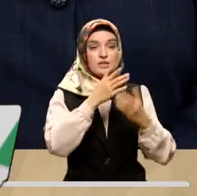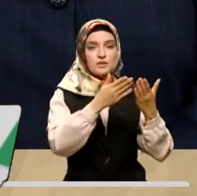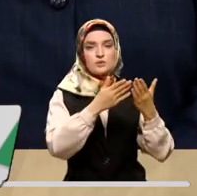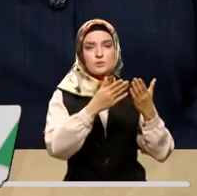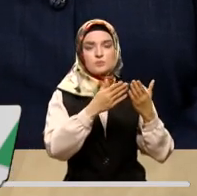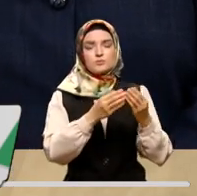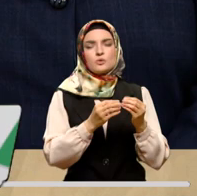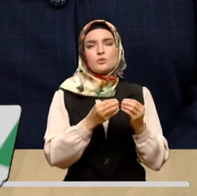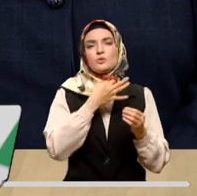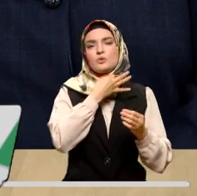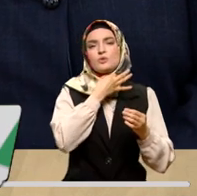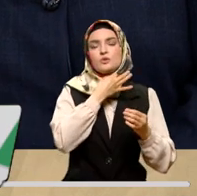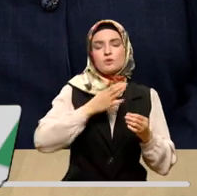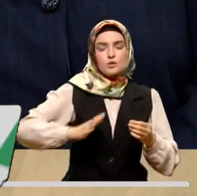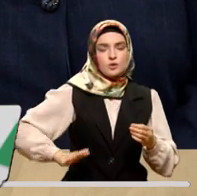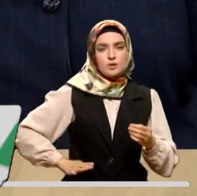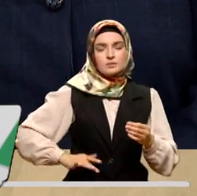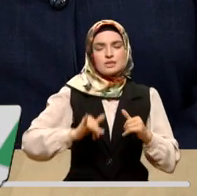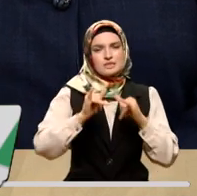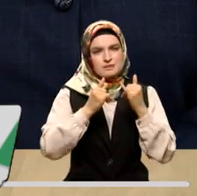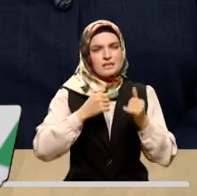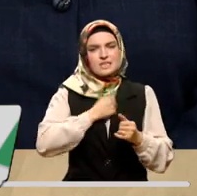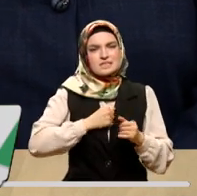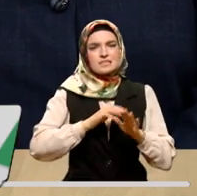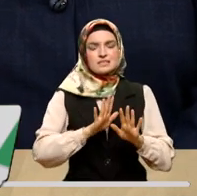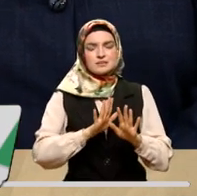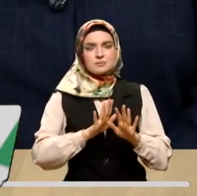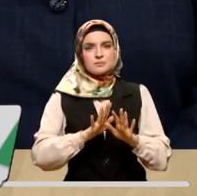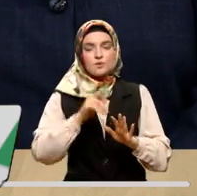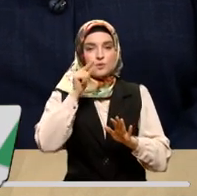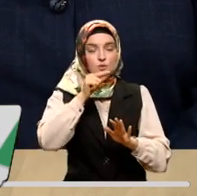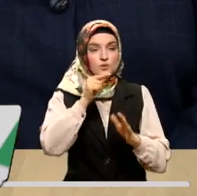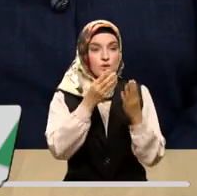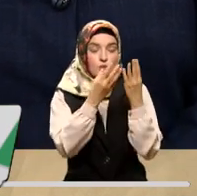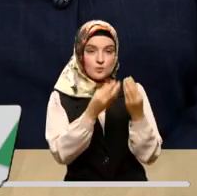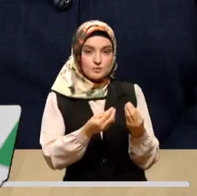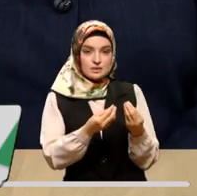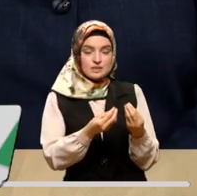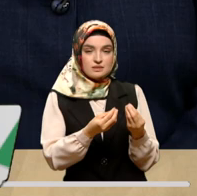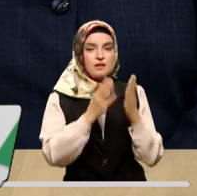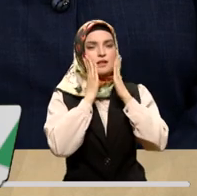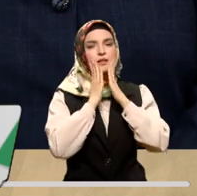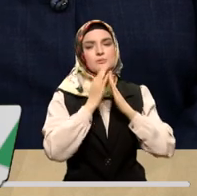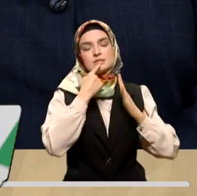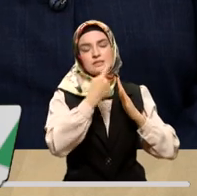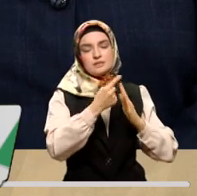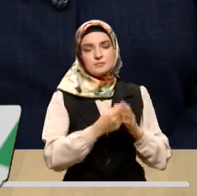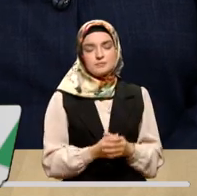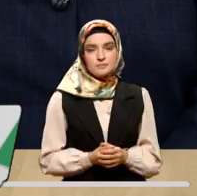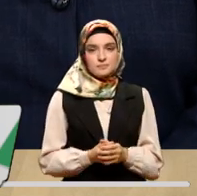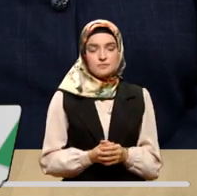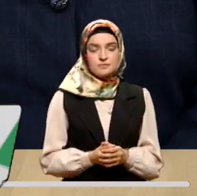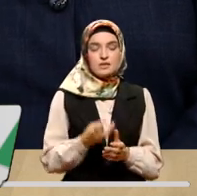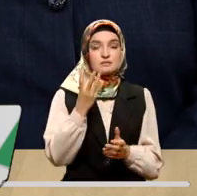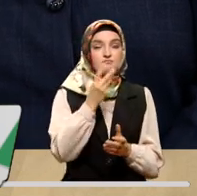olur çocuklarımızın yaramazlıklarına kızmayalım. Onların orada olmasına hamd edelim, şükredelim,